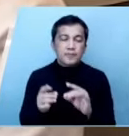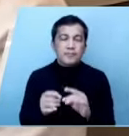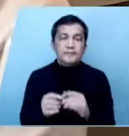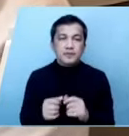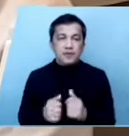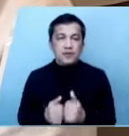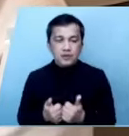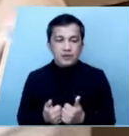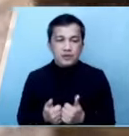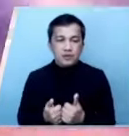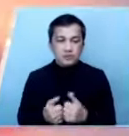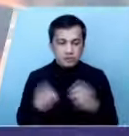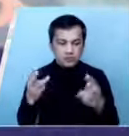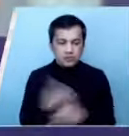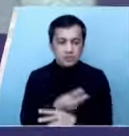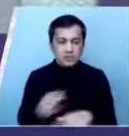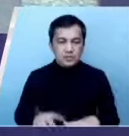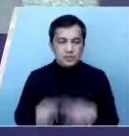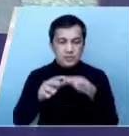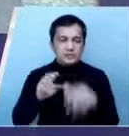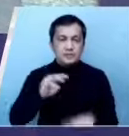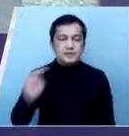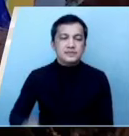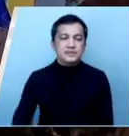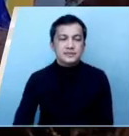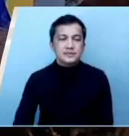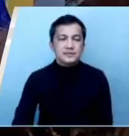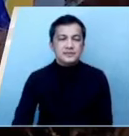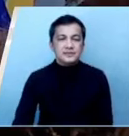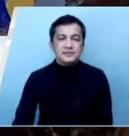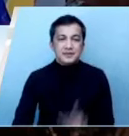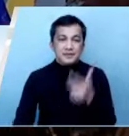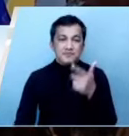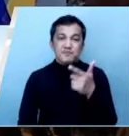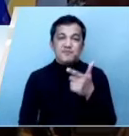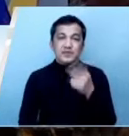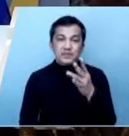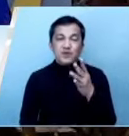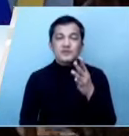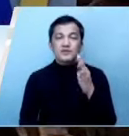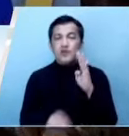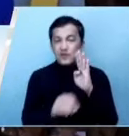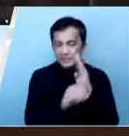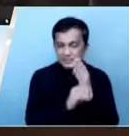yung baha sa Metro Manila. 24 oras!